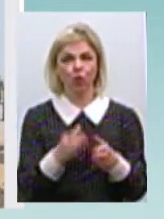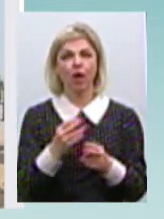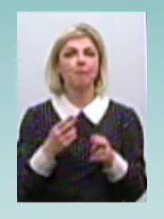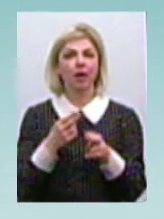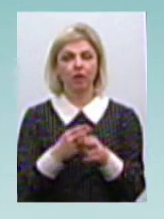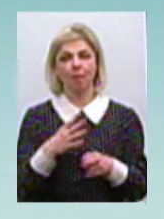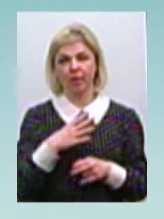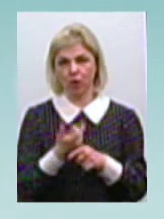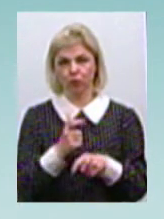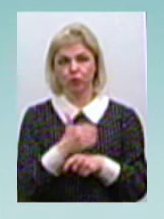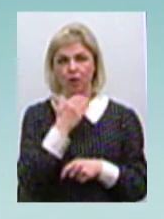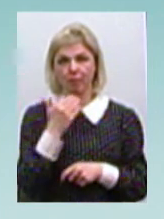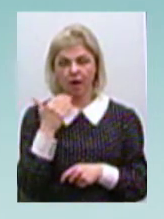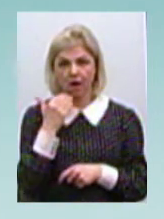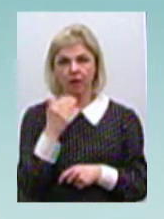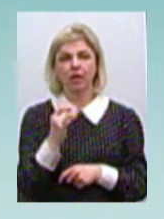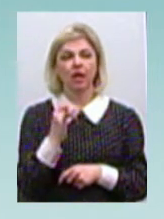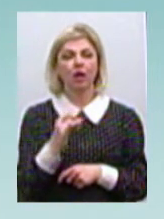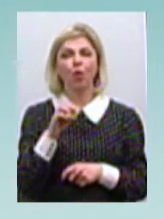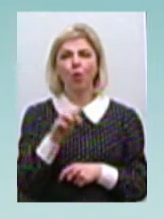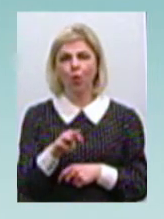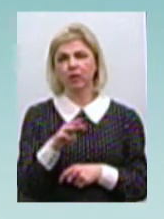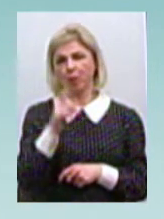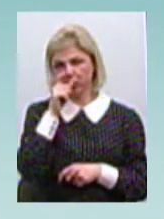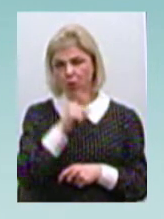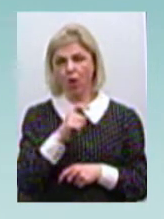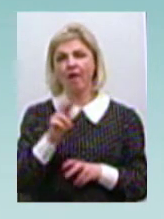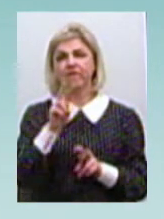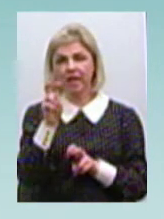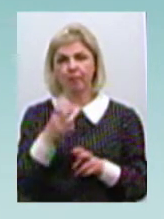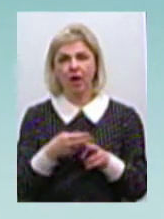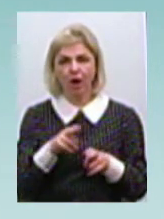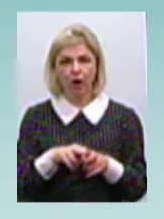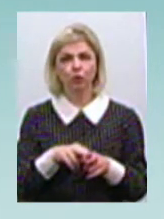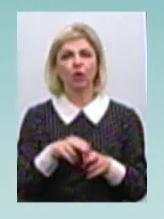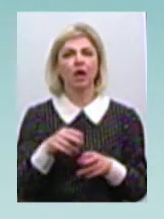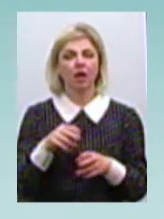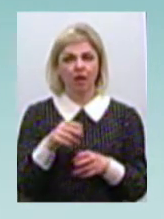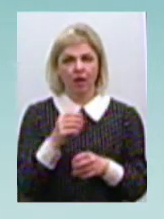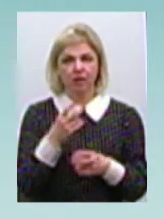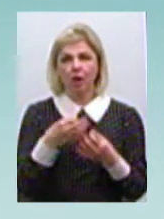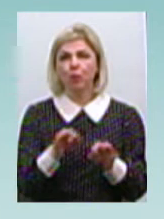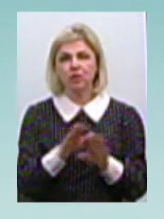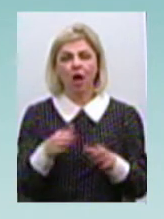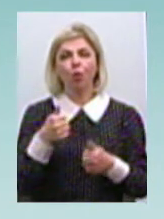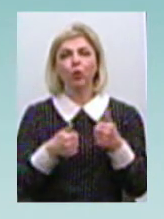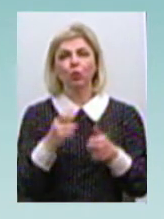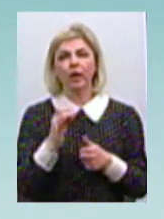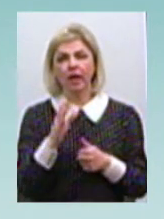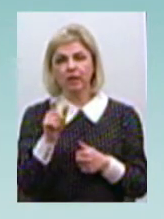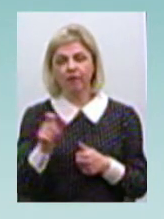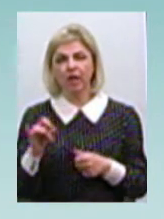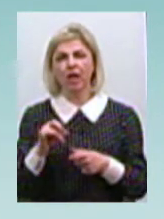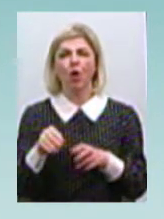Перепон було дуже багато. Від недобросовісних підрядників, які буквально вросли в дорожню галузь цю області і не пускали конкурентів, корупційних